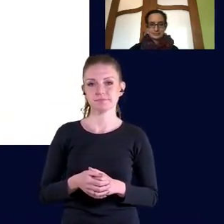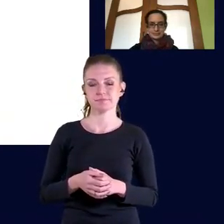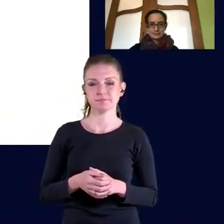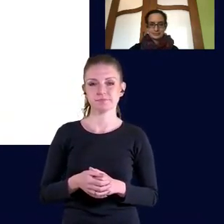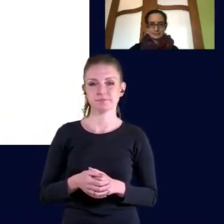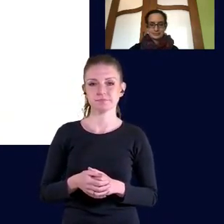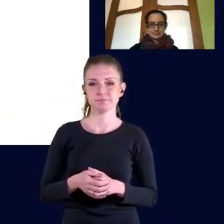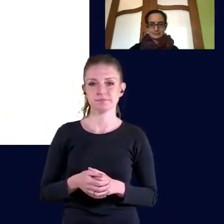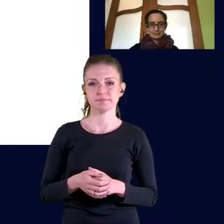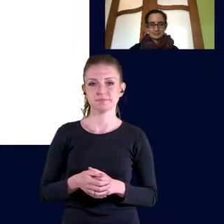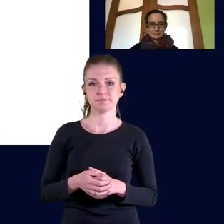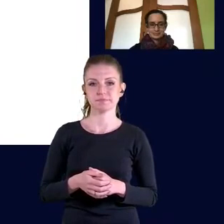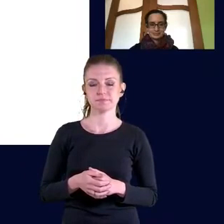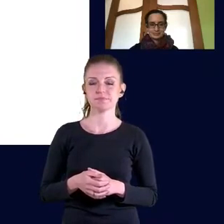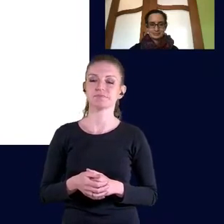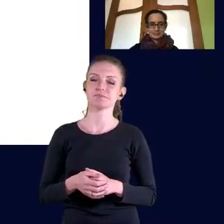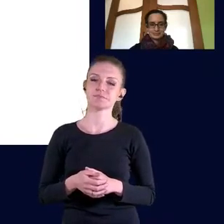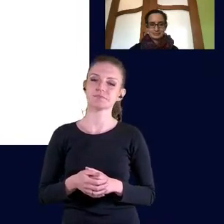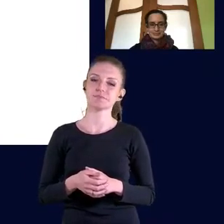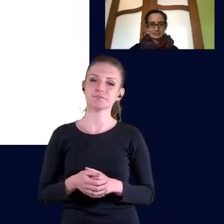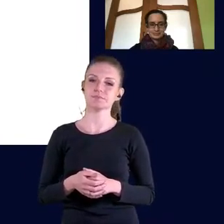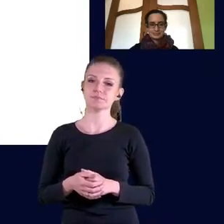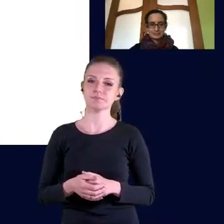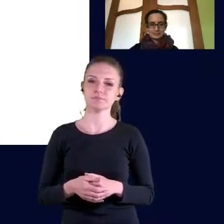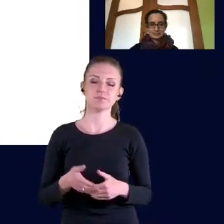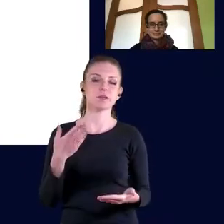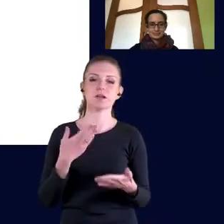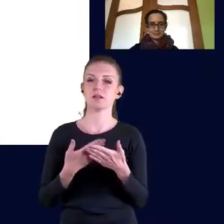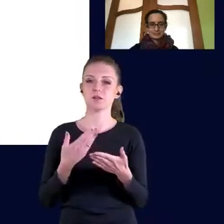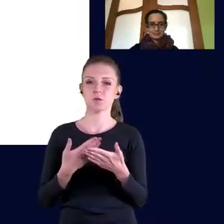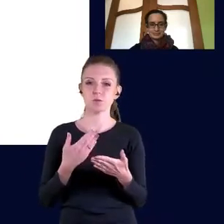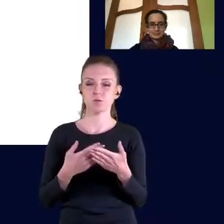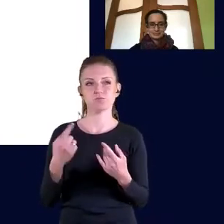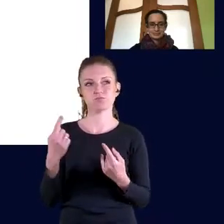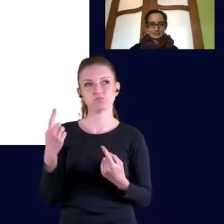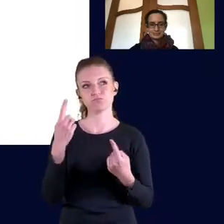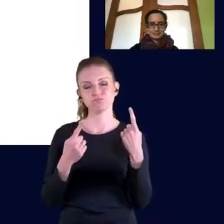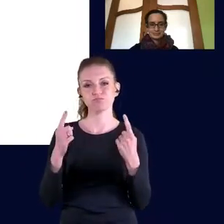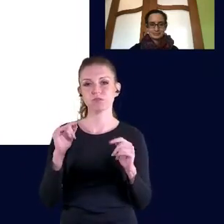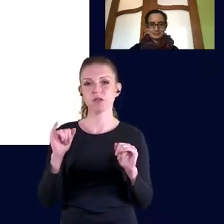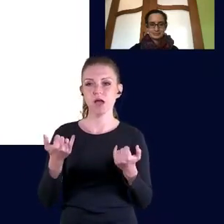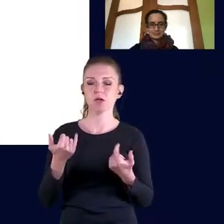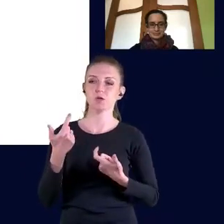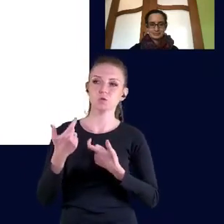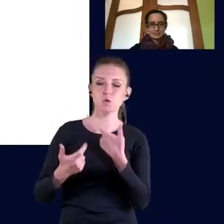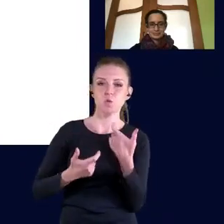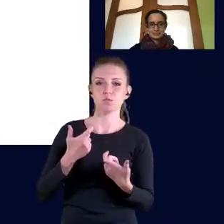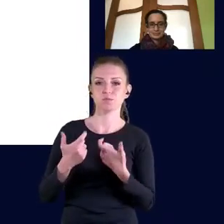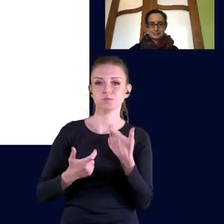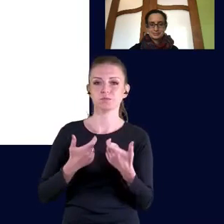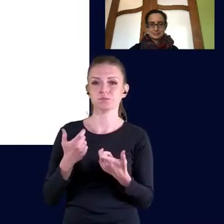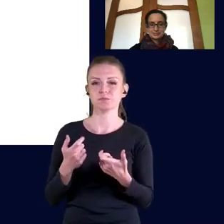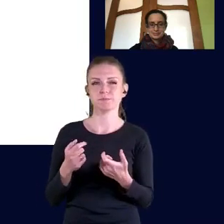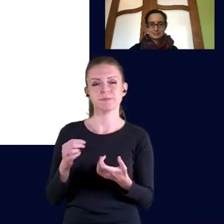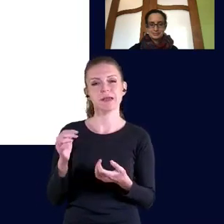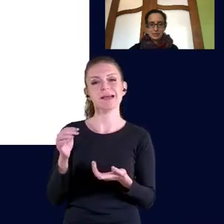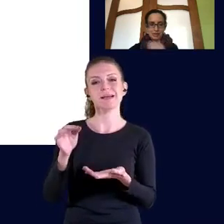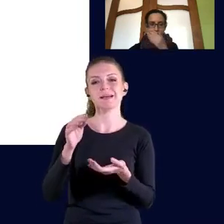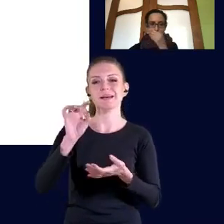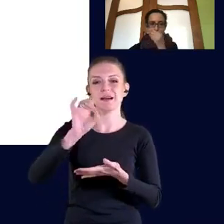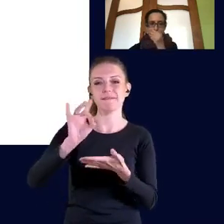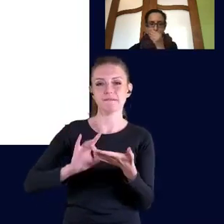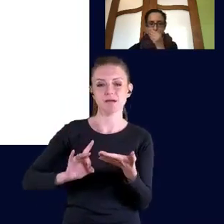związku z tym taką najciekawszymi najprostszą rzeczą do budowania grafiki dotykowej